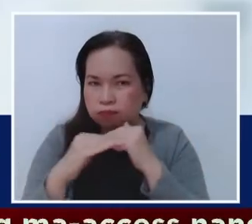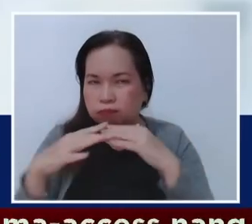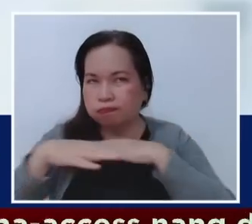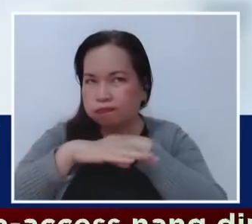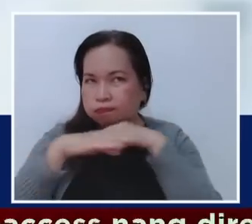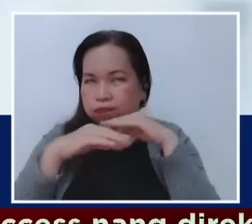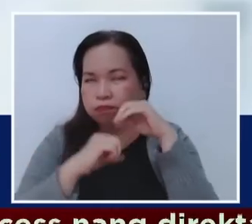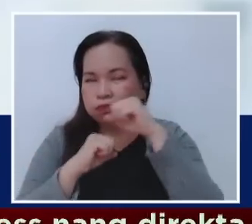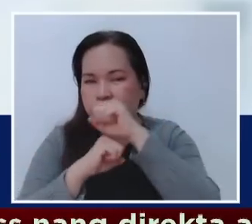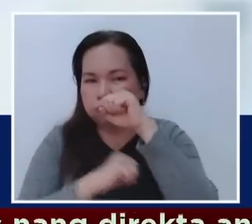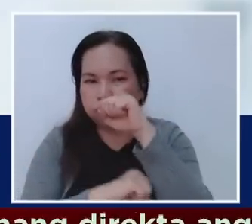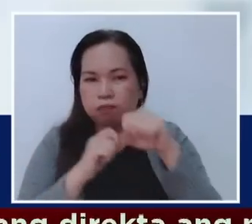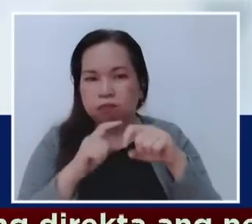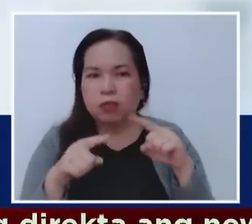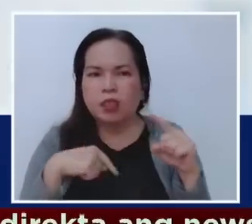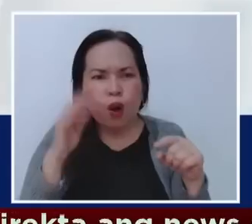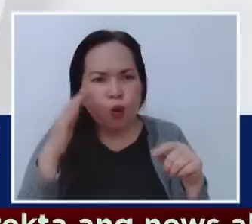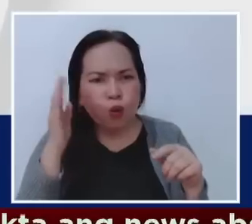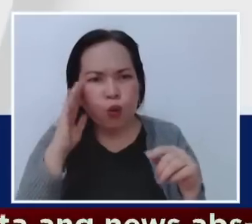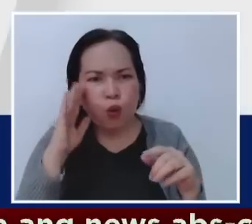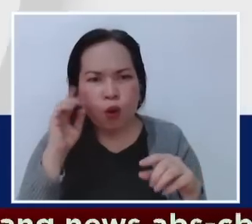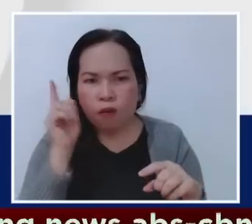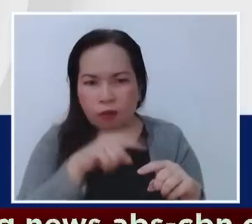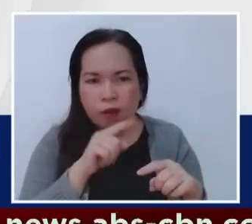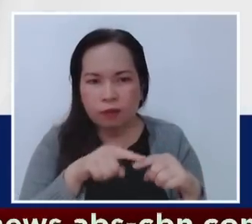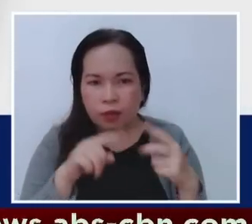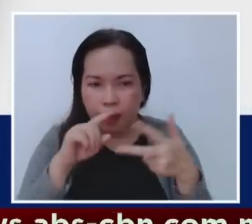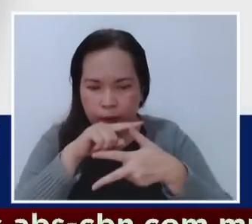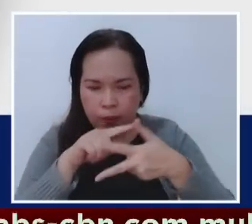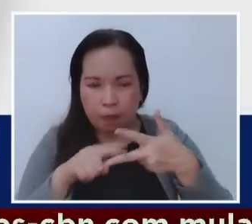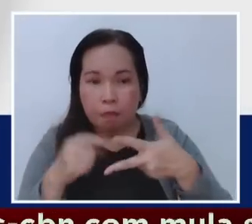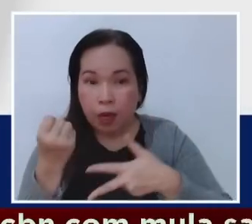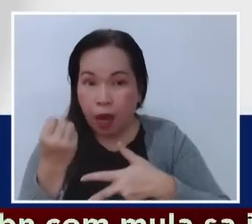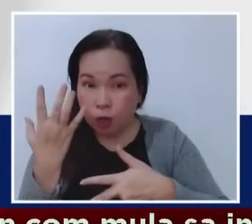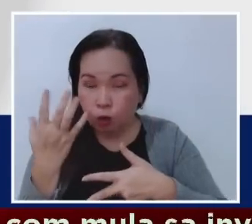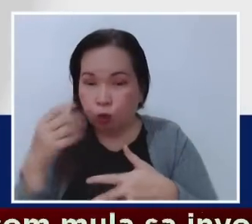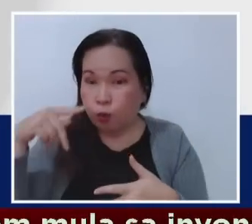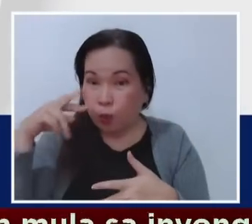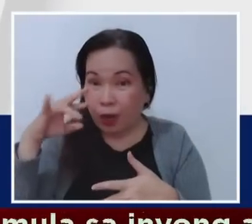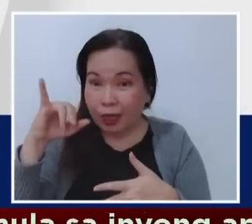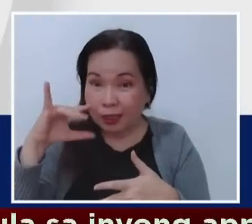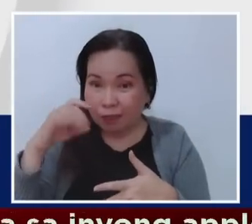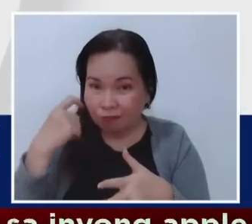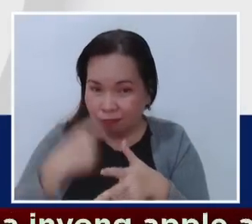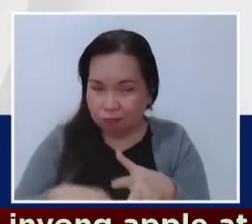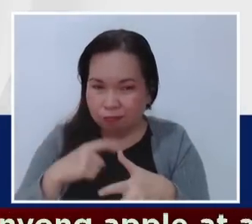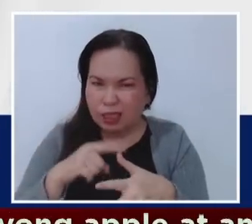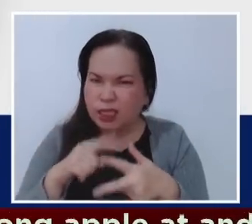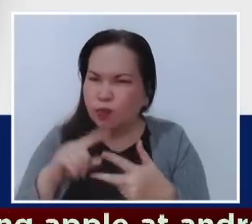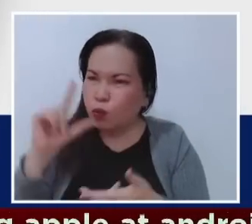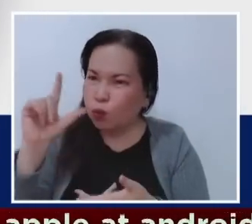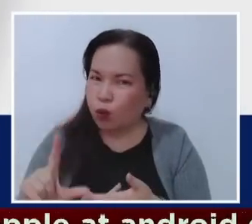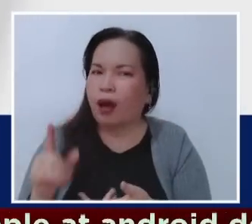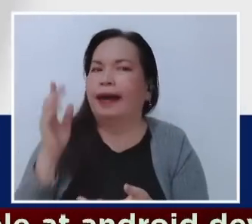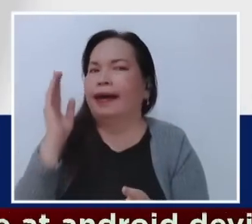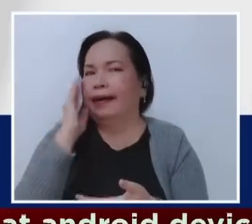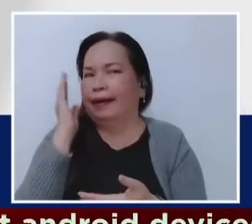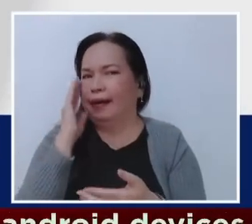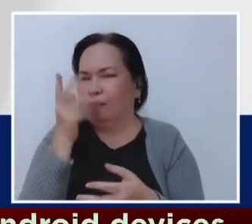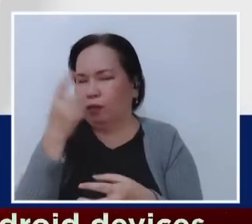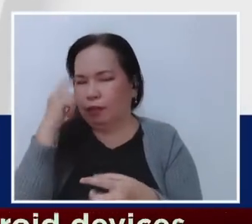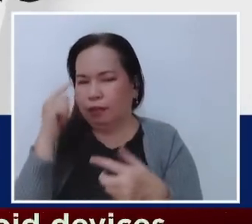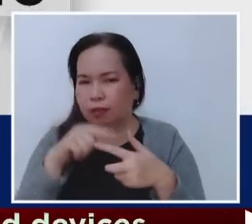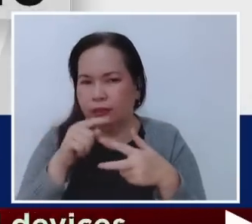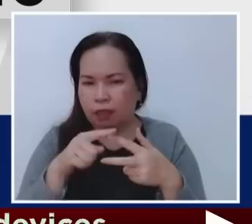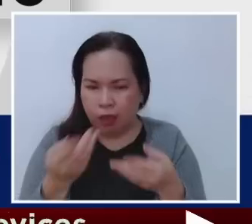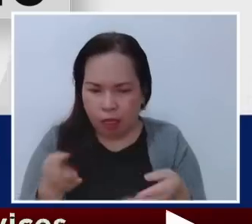sa pamamagitan ng pagsusuri sa 3P. Presyo, kung masyadong mababa ang benta, ay dapat nang magduda. Packaging, kung